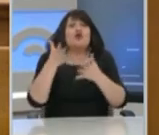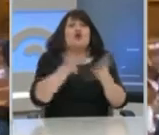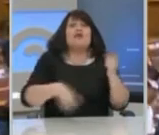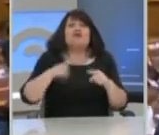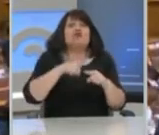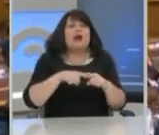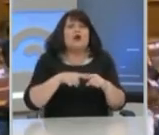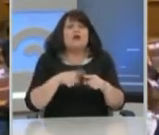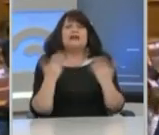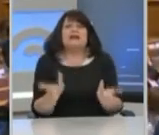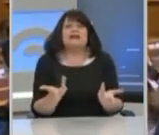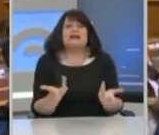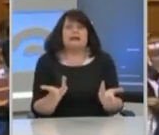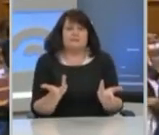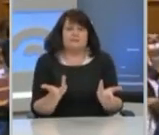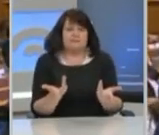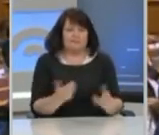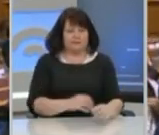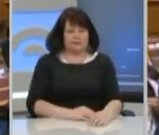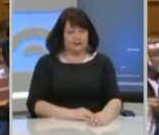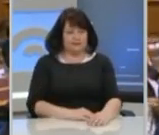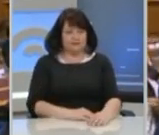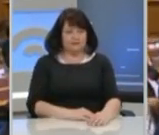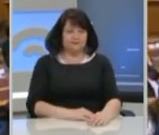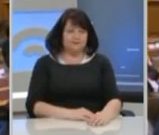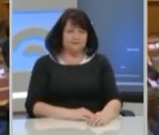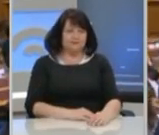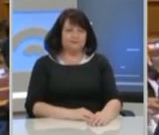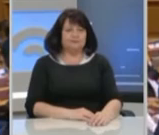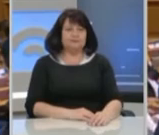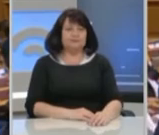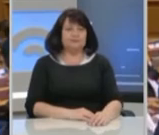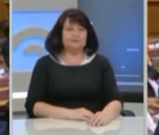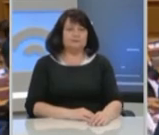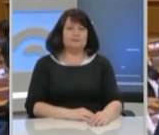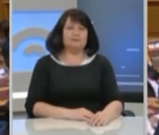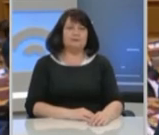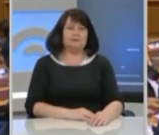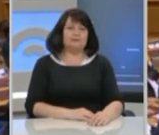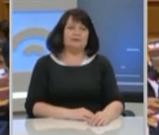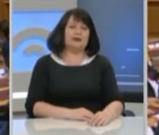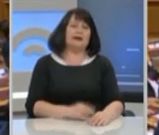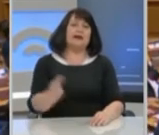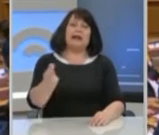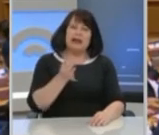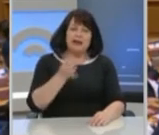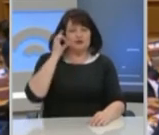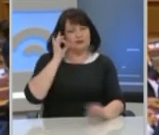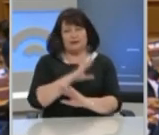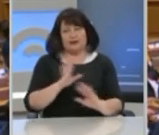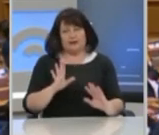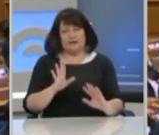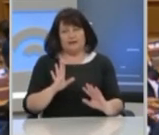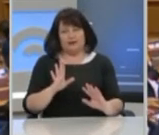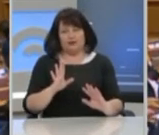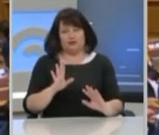να σας πω εγώ. Κάντε ησυχία, παρακαλώ. Κάνετε ότι δεν το καταλαβαίνετε. Κάνετε ότι δεν το καταλαβαίνετε. Είστε.